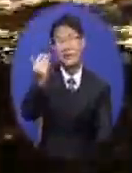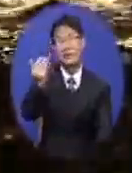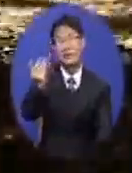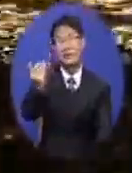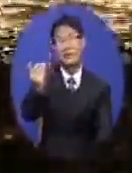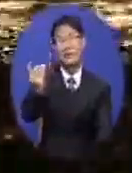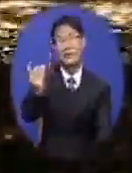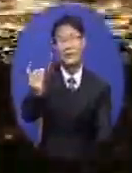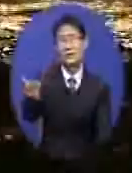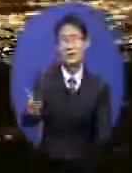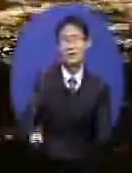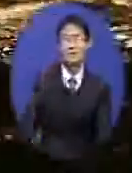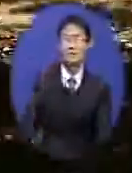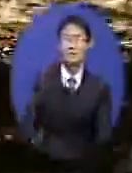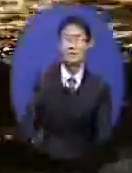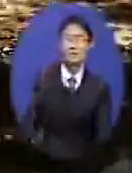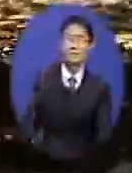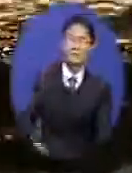있나요?